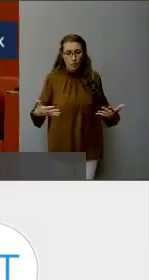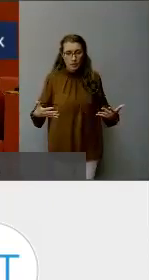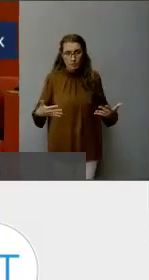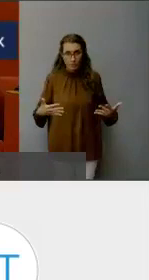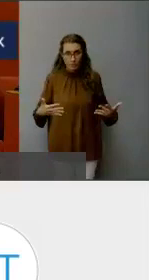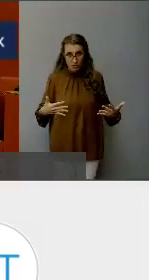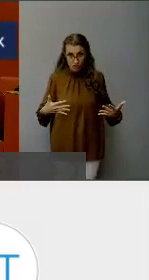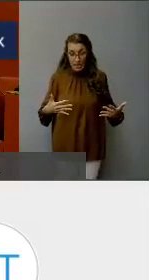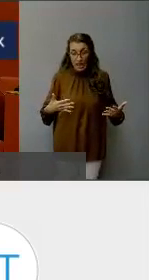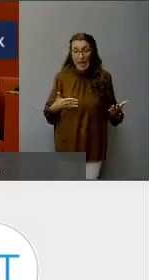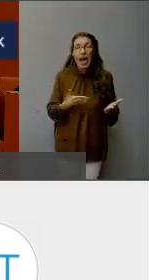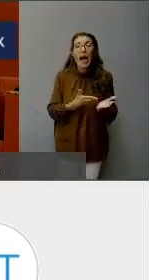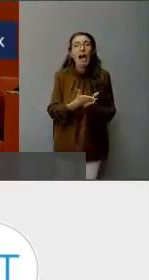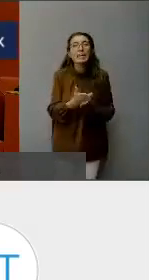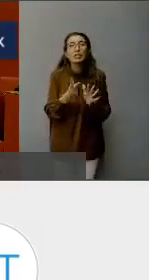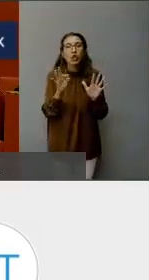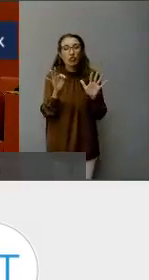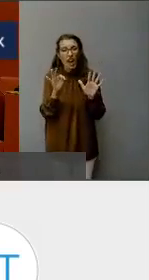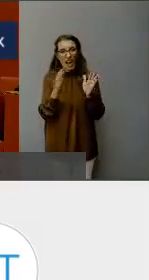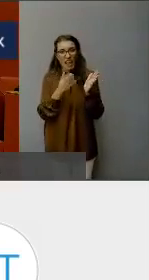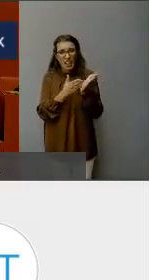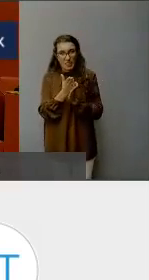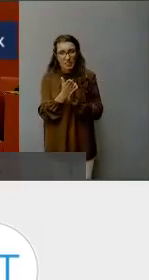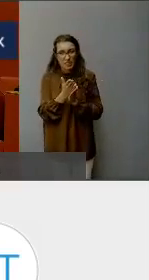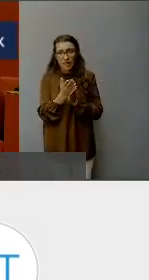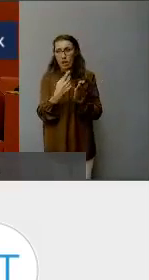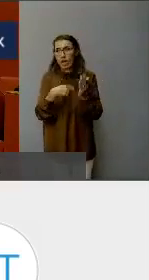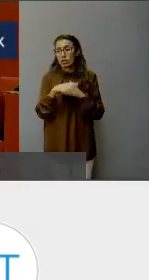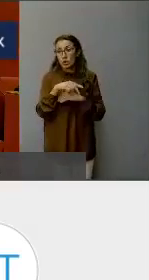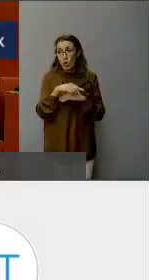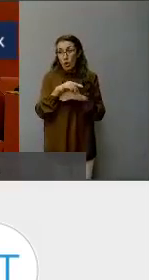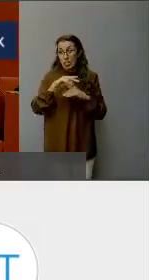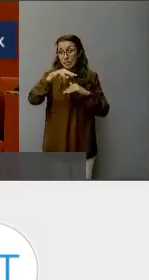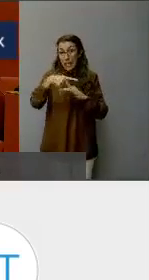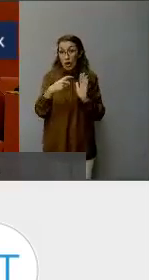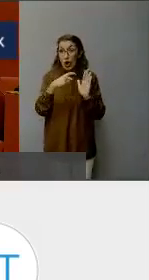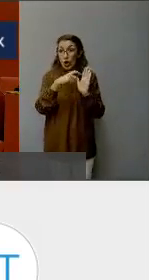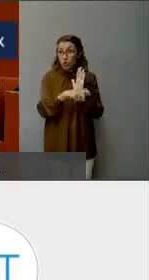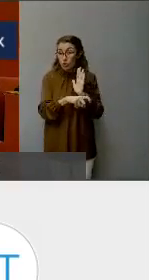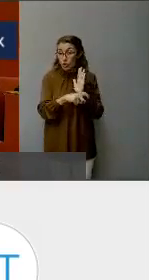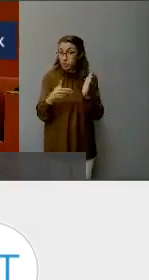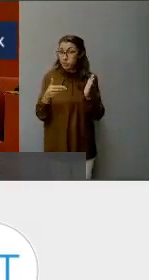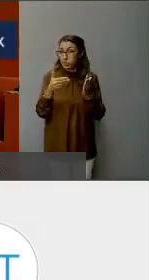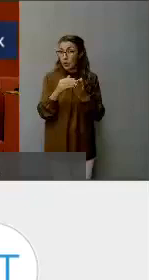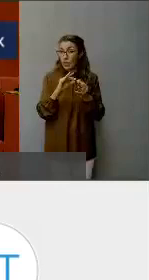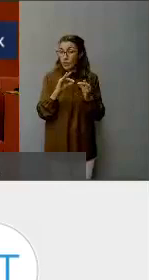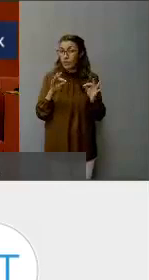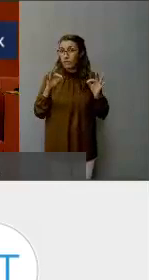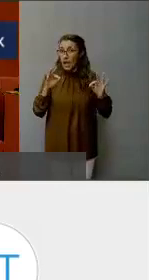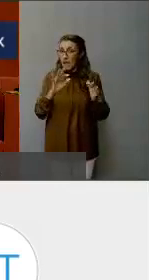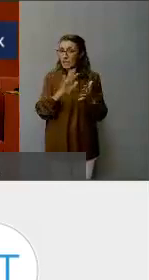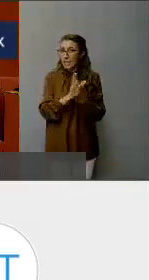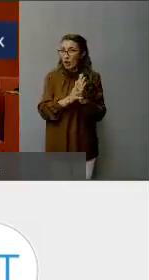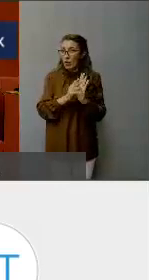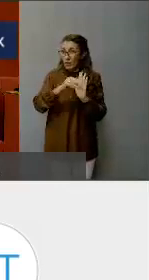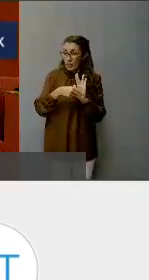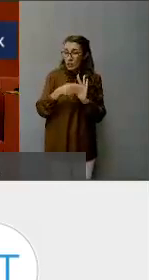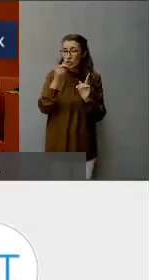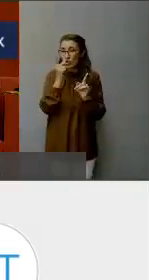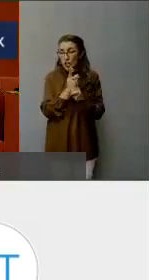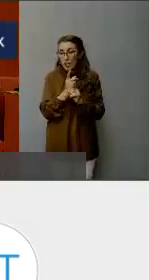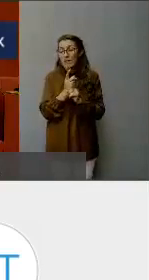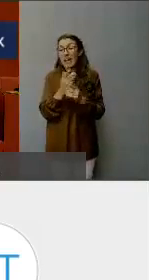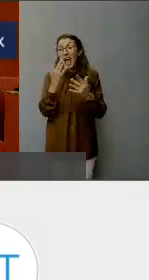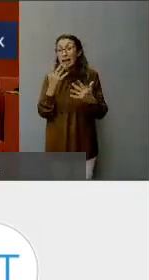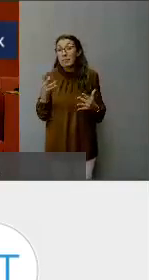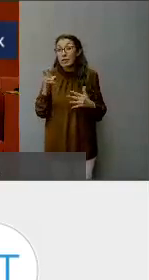e allora noi proponiamo al punto 2 secondo capoverso nella convenzione dovrà avere durata almeno ventennale